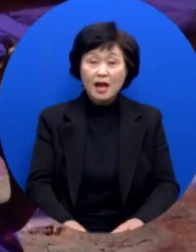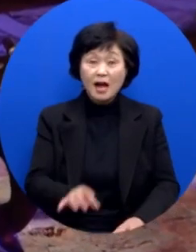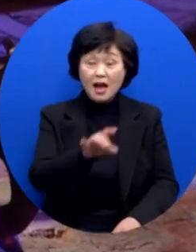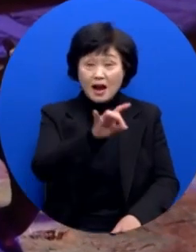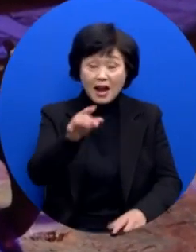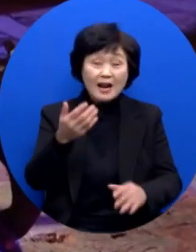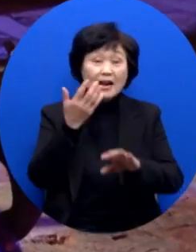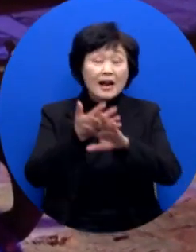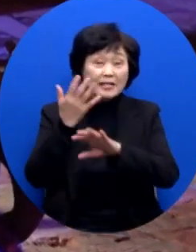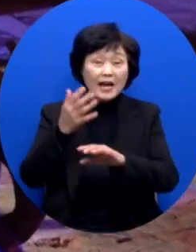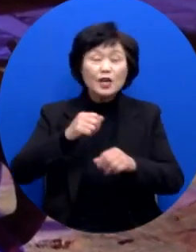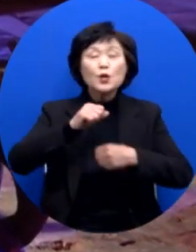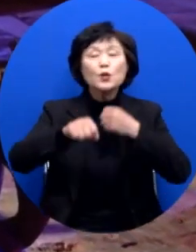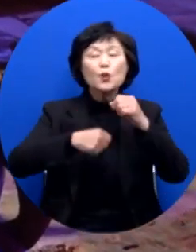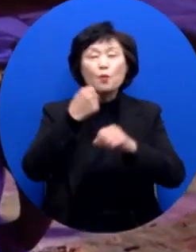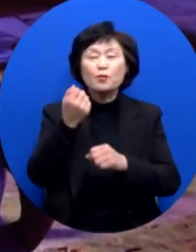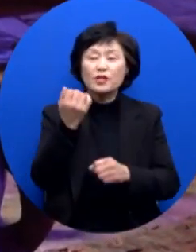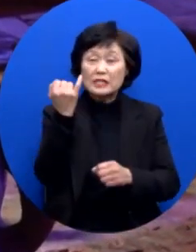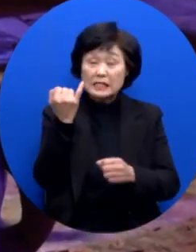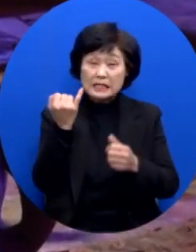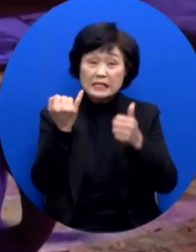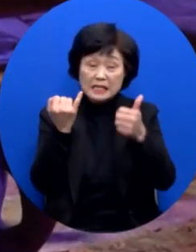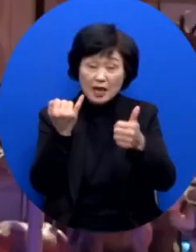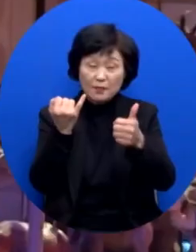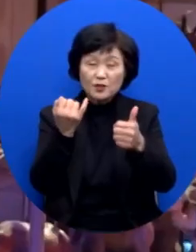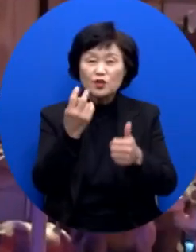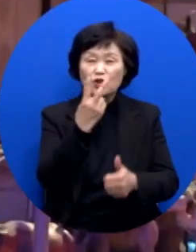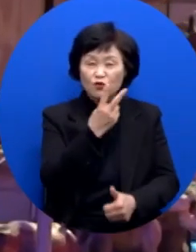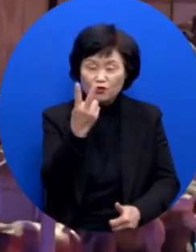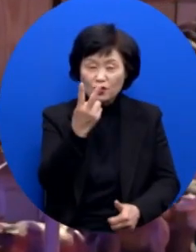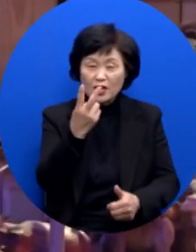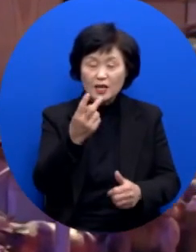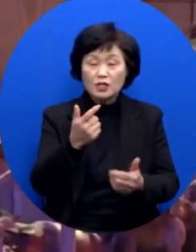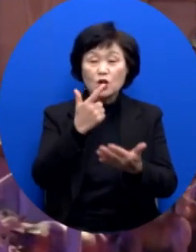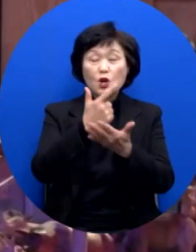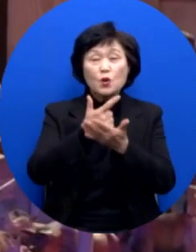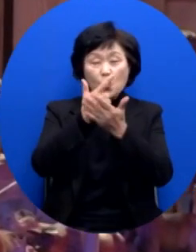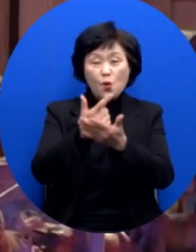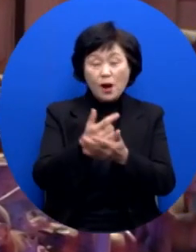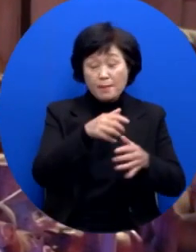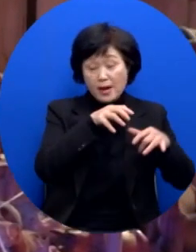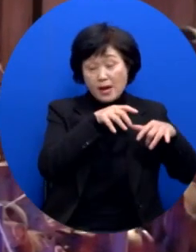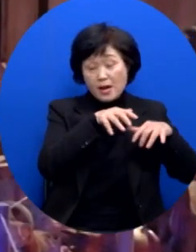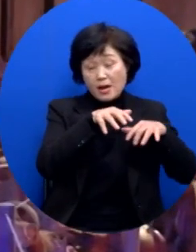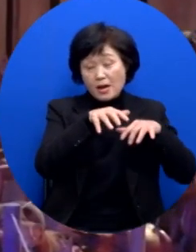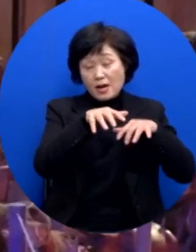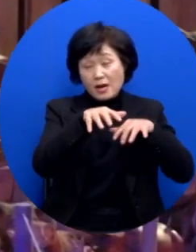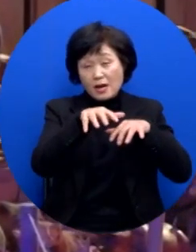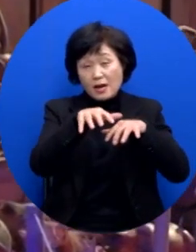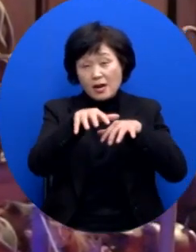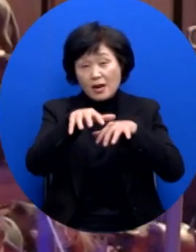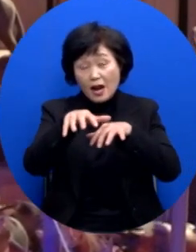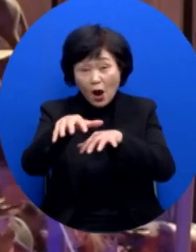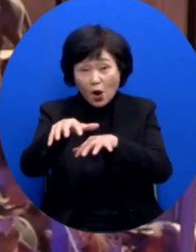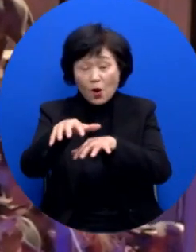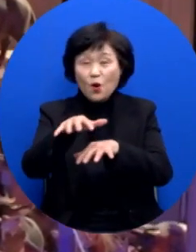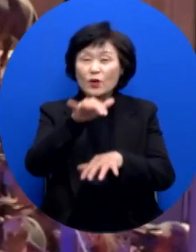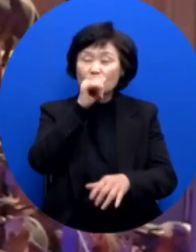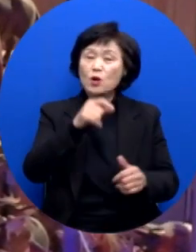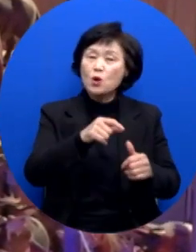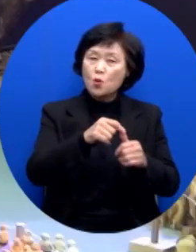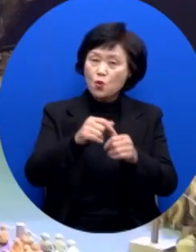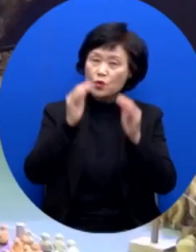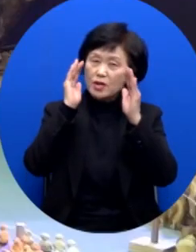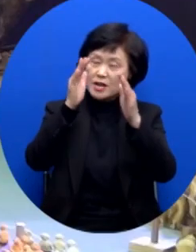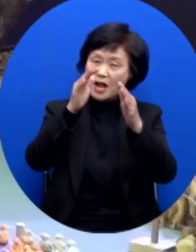악기 다른 두 쌍의 동물들이 노아의 방주로 향합니다 동물들의 긴 행렬은 구원을 향한 여정을 보여주고